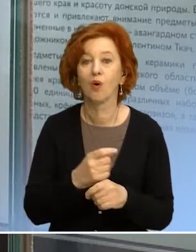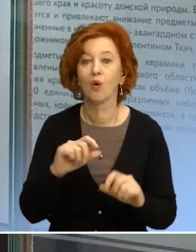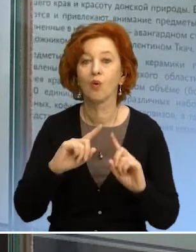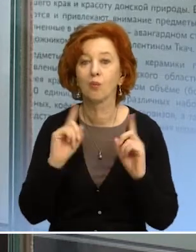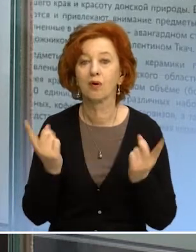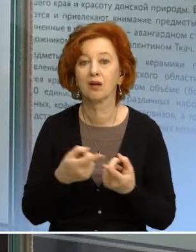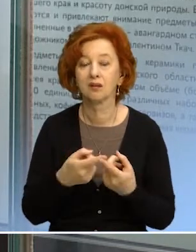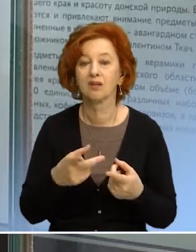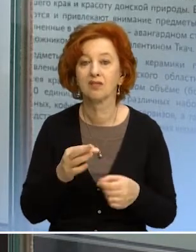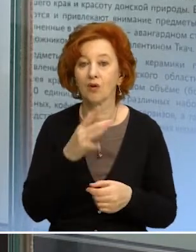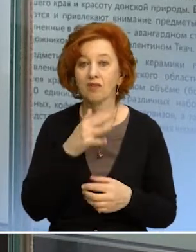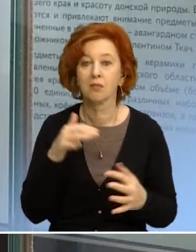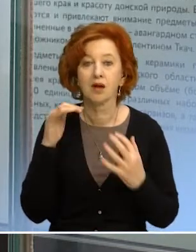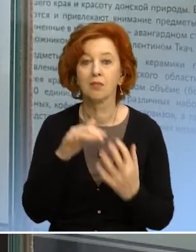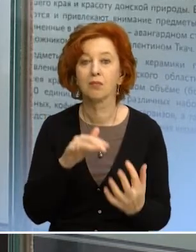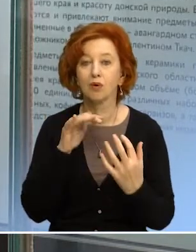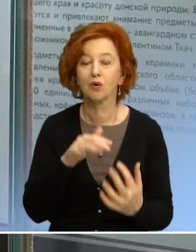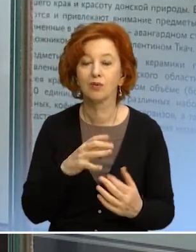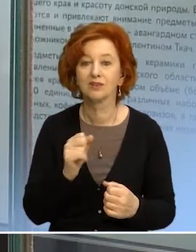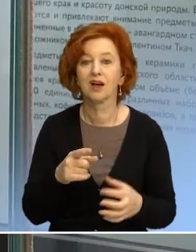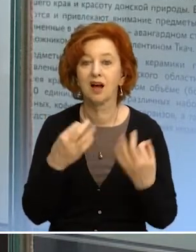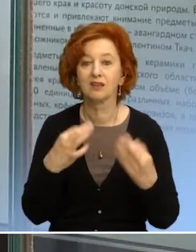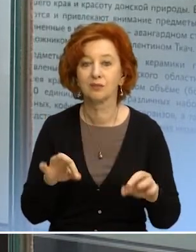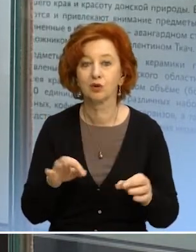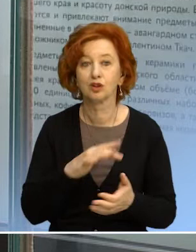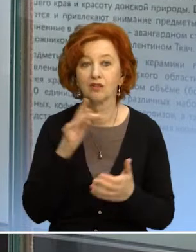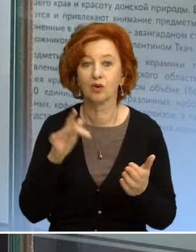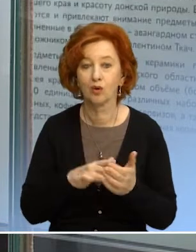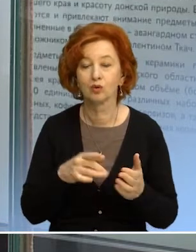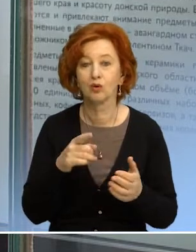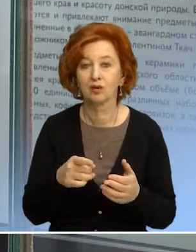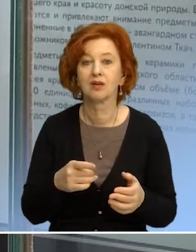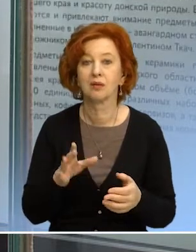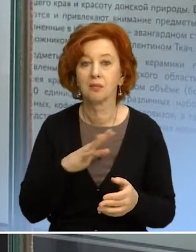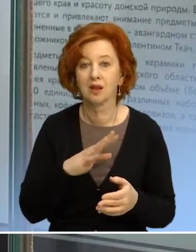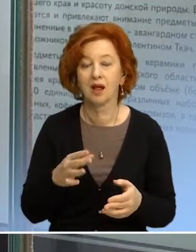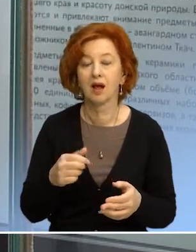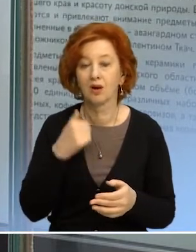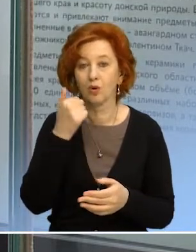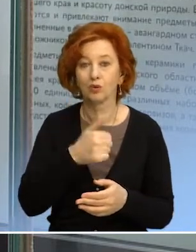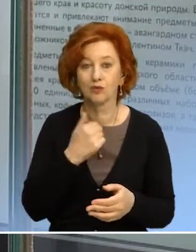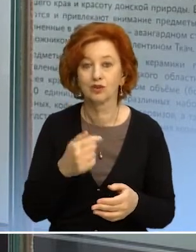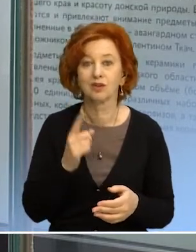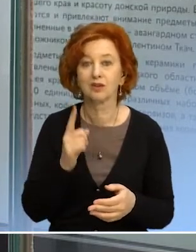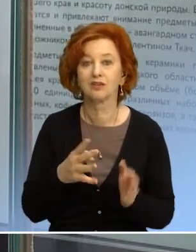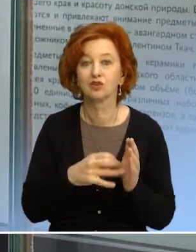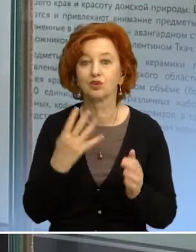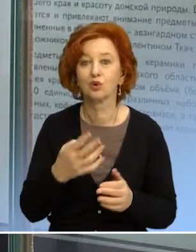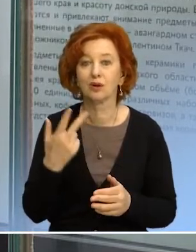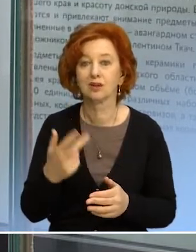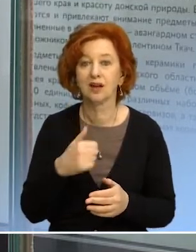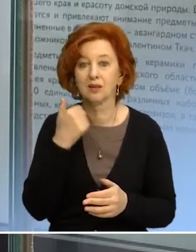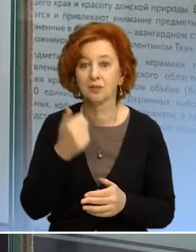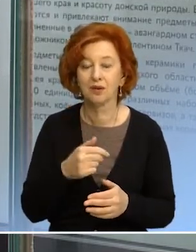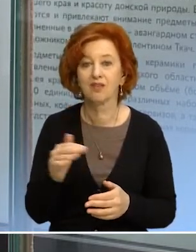и во время боев за освобождение нашего города, вот скоро очередная годовщина, в